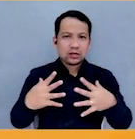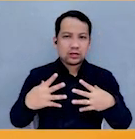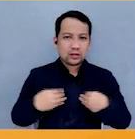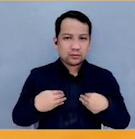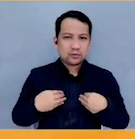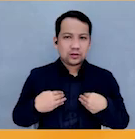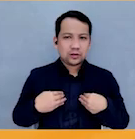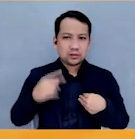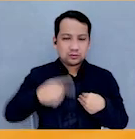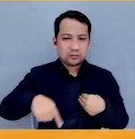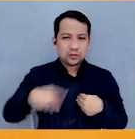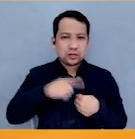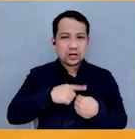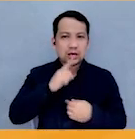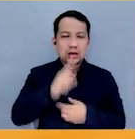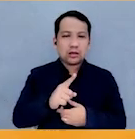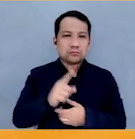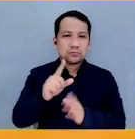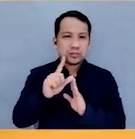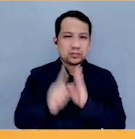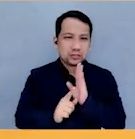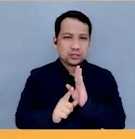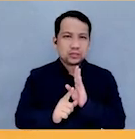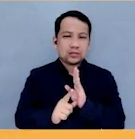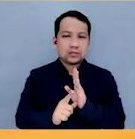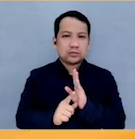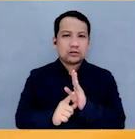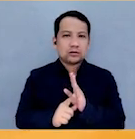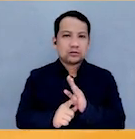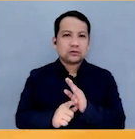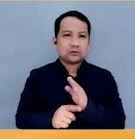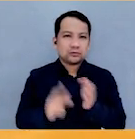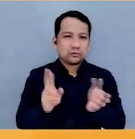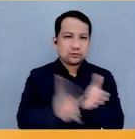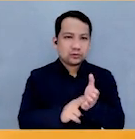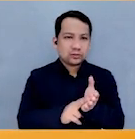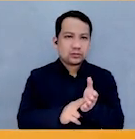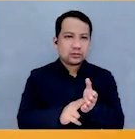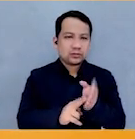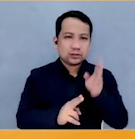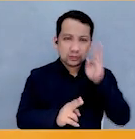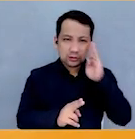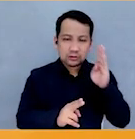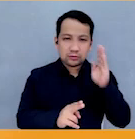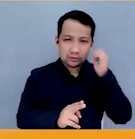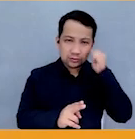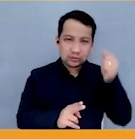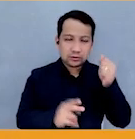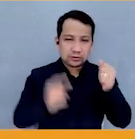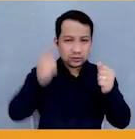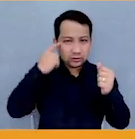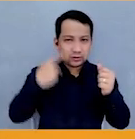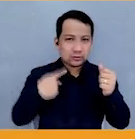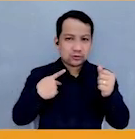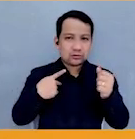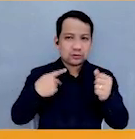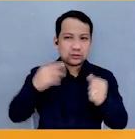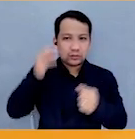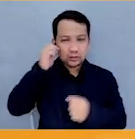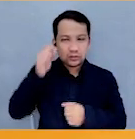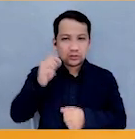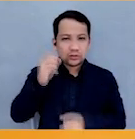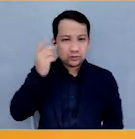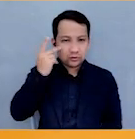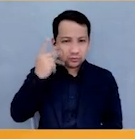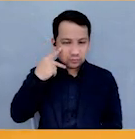mga mambabatas ang SOGI-SE bill. Pumirma rin sina Senator Bato de la Rosa, Grace Poe, Francis Tolentino at Coco Pimentel.